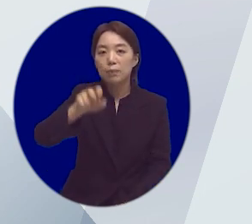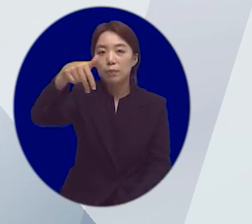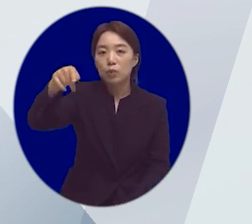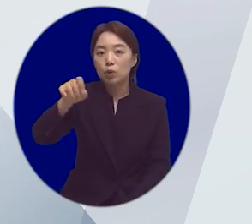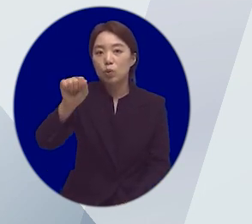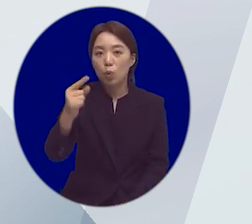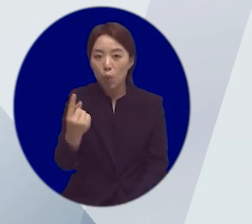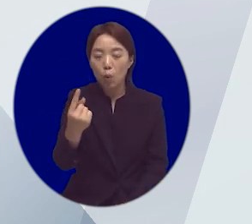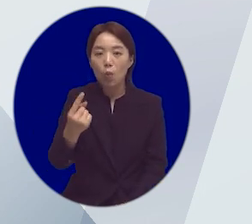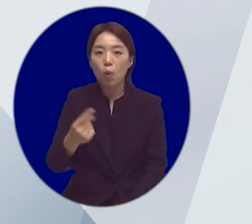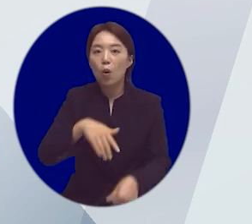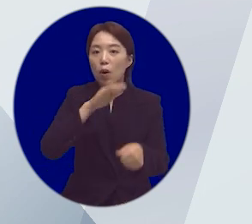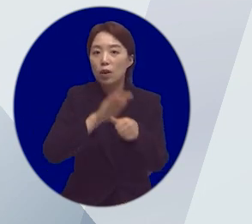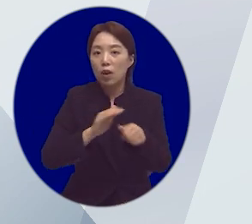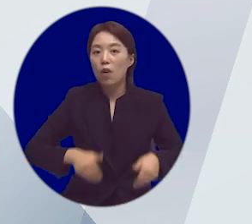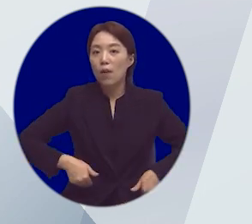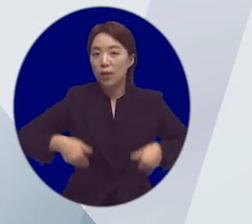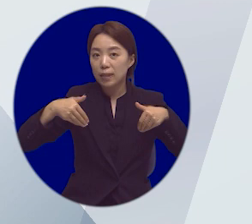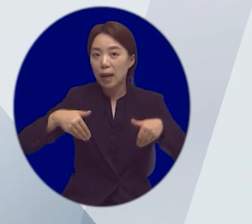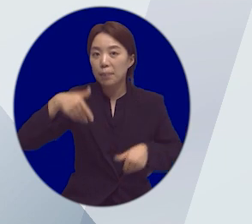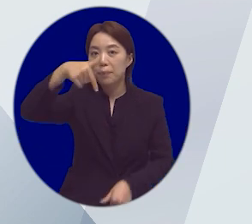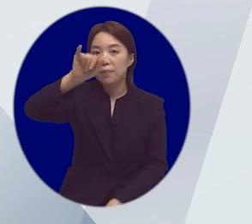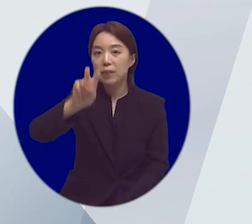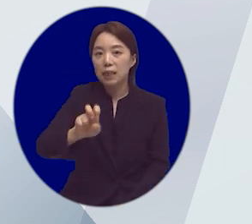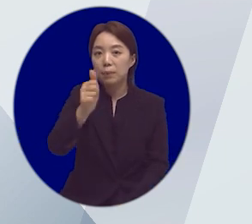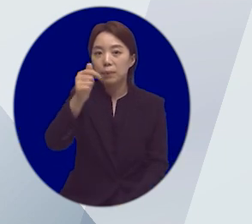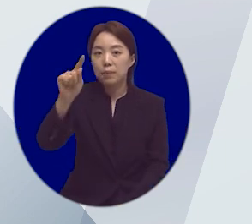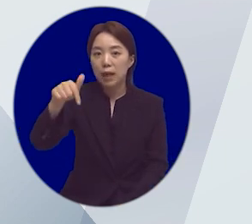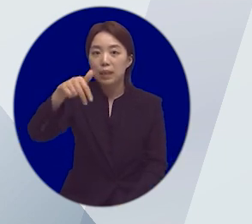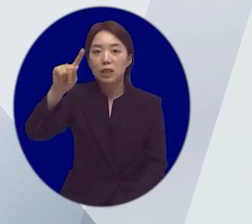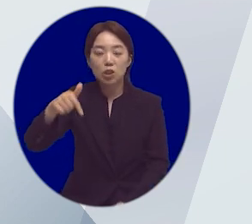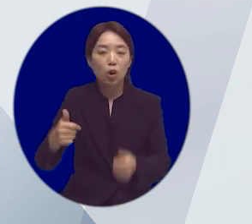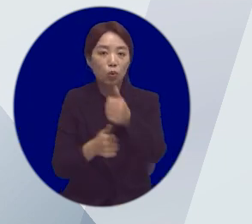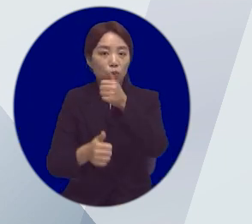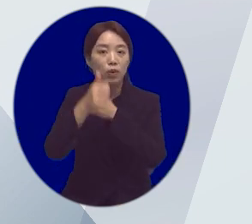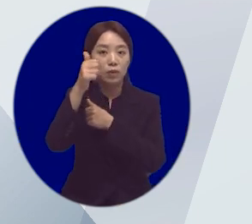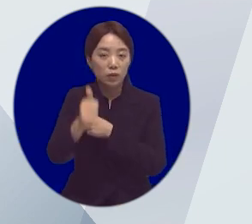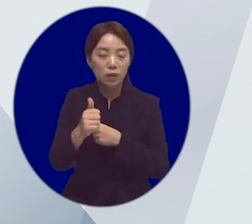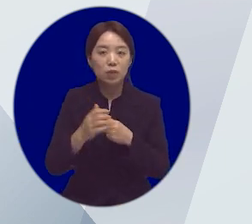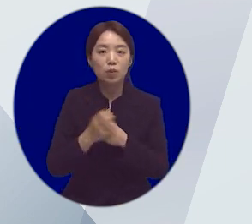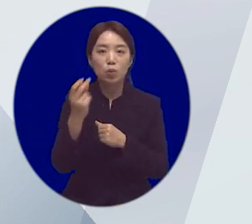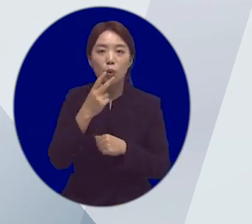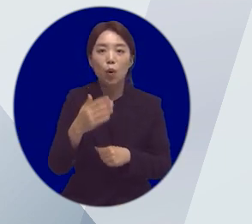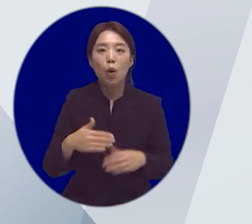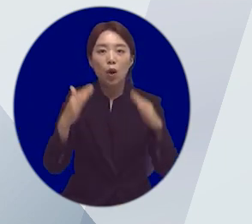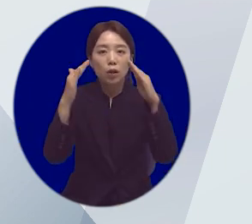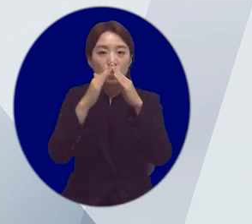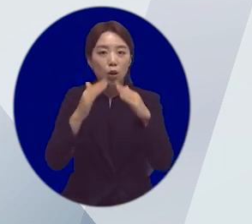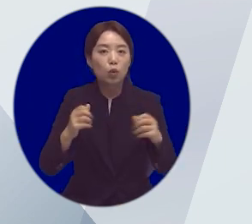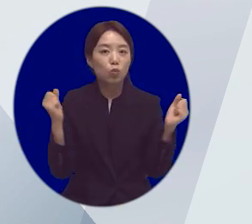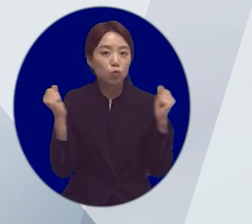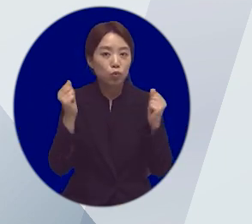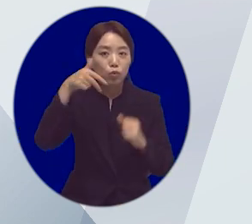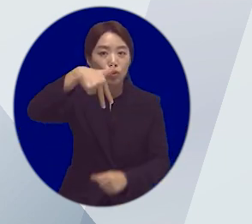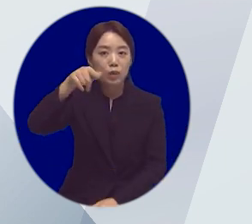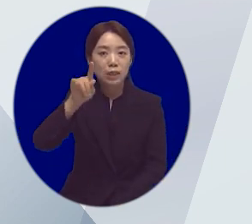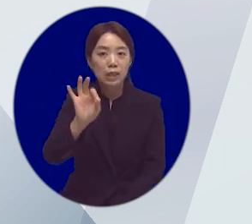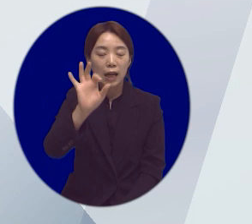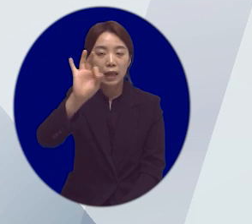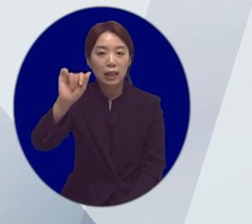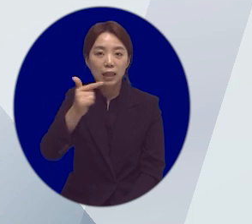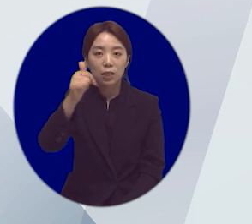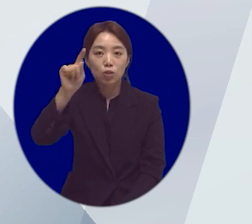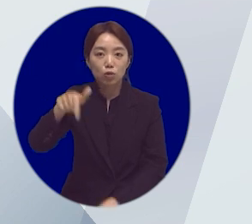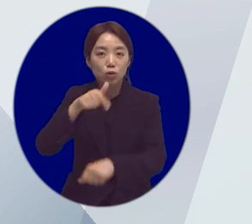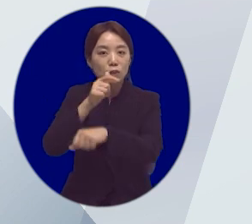상임위원, 경상남도 선거관리위원회 김판석 상임위원, 전라북도 선거관리위원회 장인웅